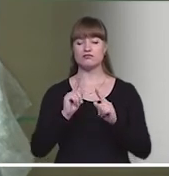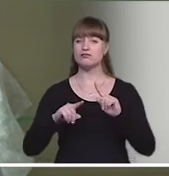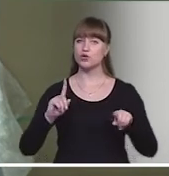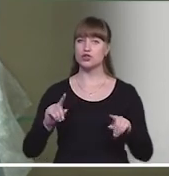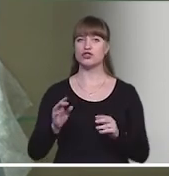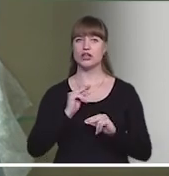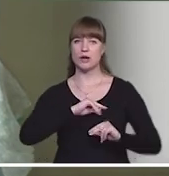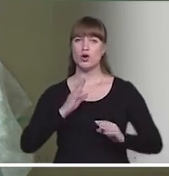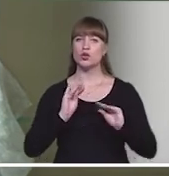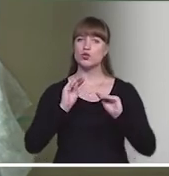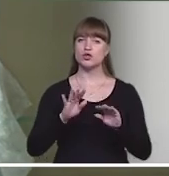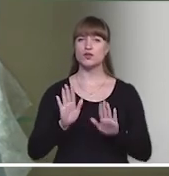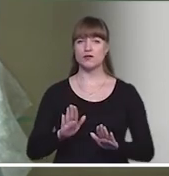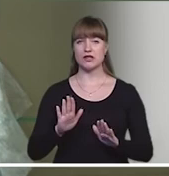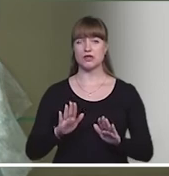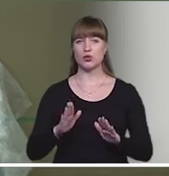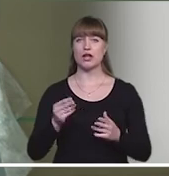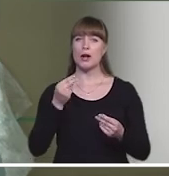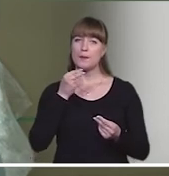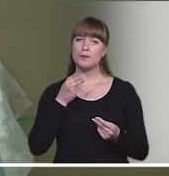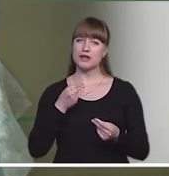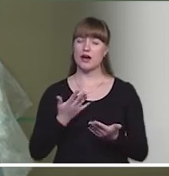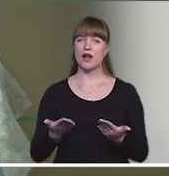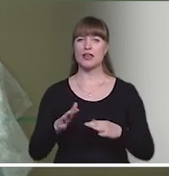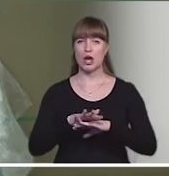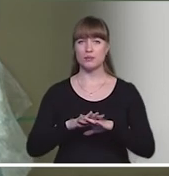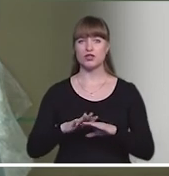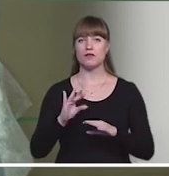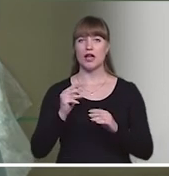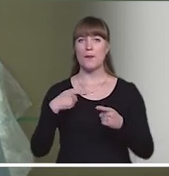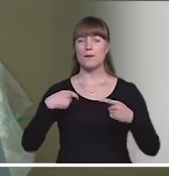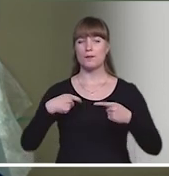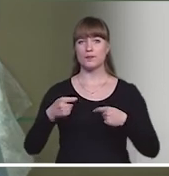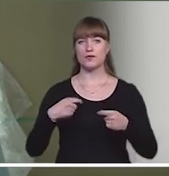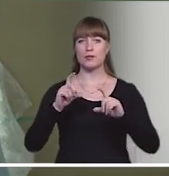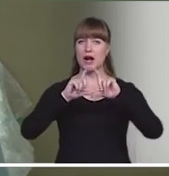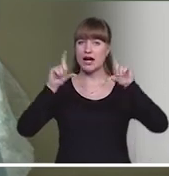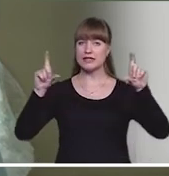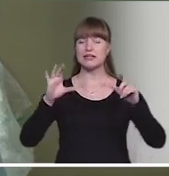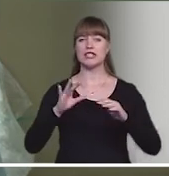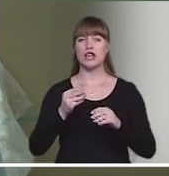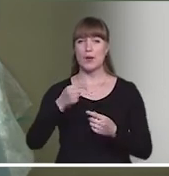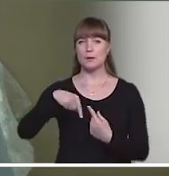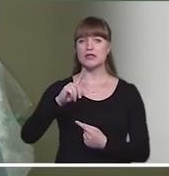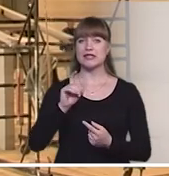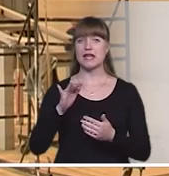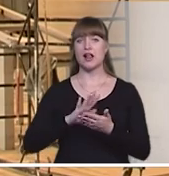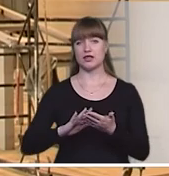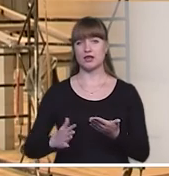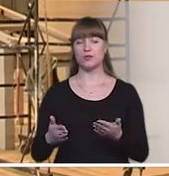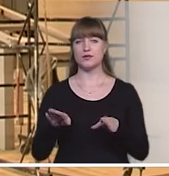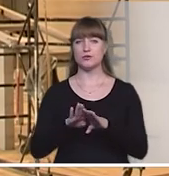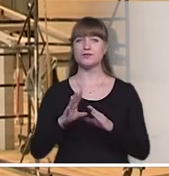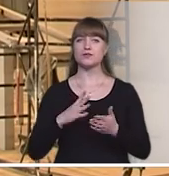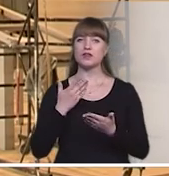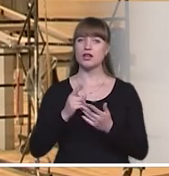есть устройство зон общественного питания, коммерческие зоны, магазины, ну там бизнес-залы и тому подобное.